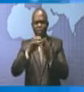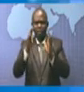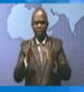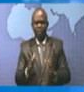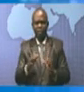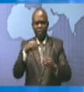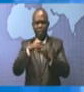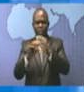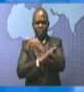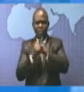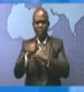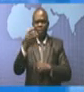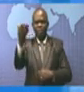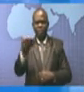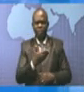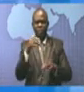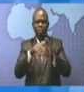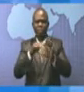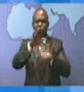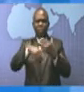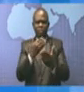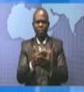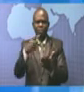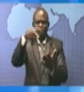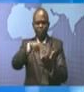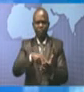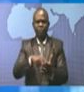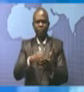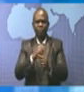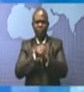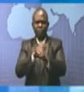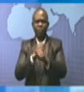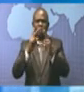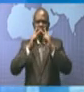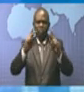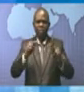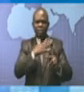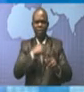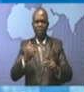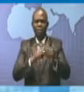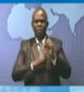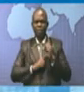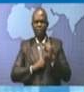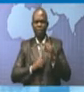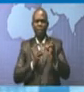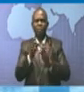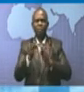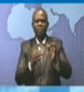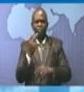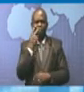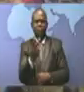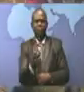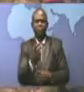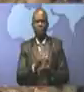invité tous les membres du parti CNDD-FDD à sauvegarder la paix et la sécurité. Les détails avec Stani Nzigamwenayo,